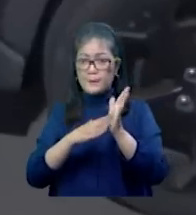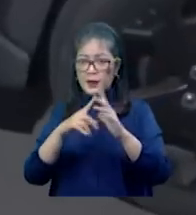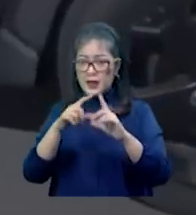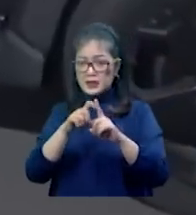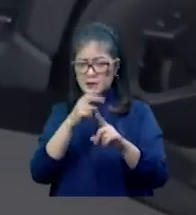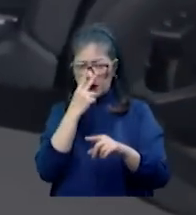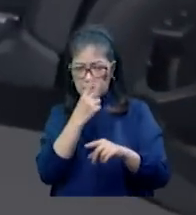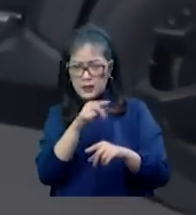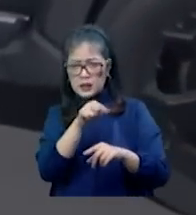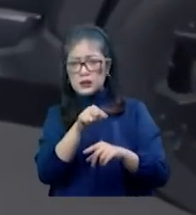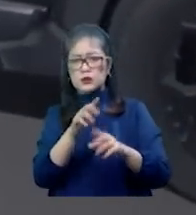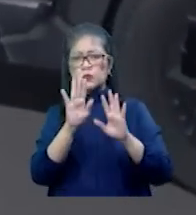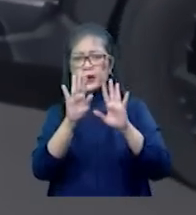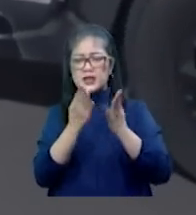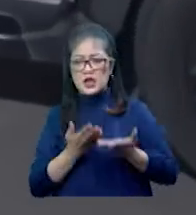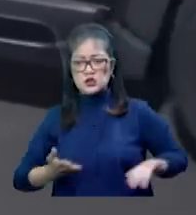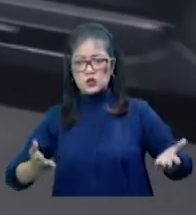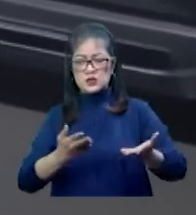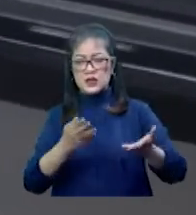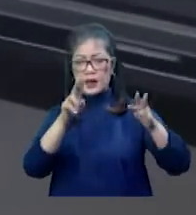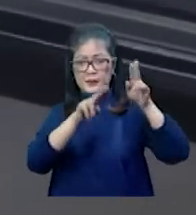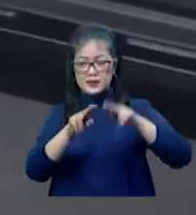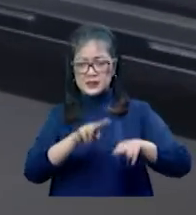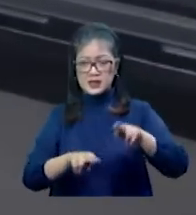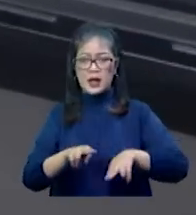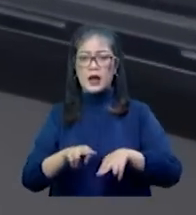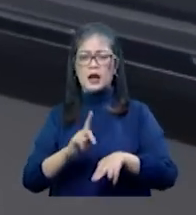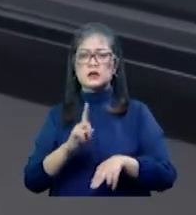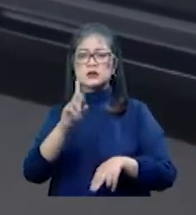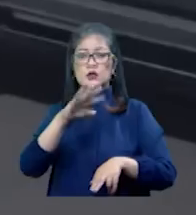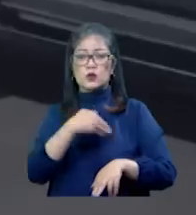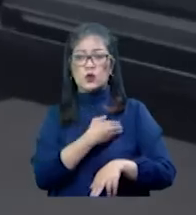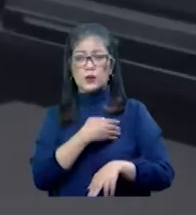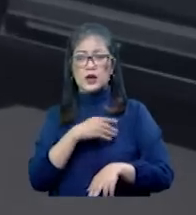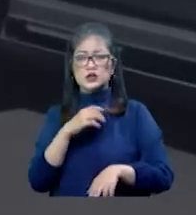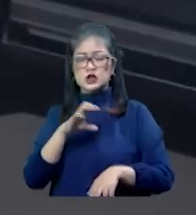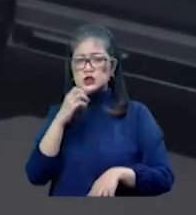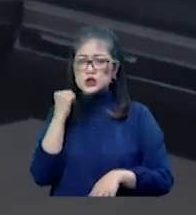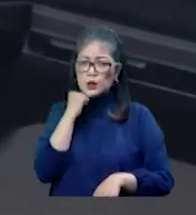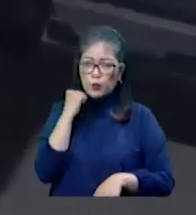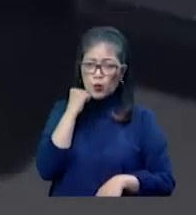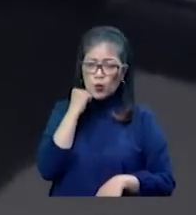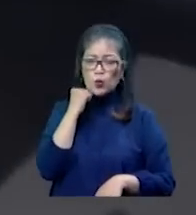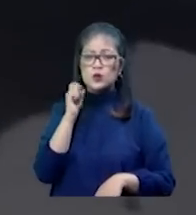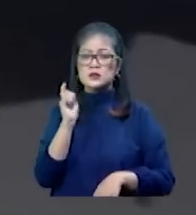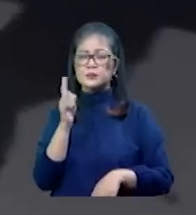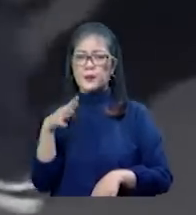sosial. Diduga salah satu korban cemburu karena mantan kekasihnya menjalin asrama dengan salah satu